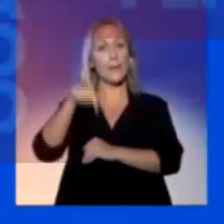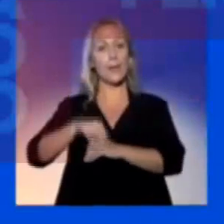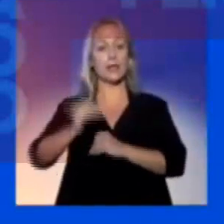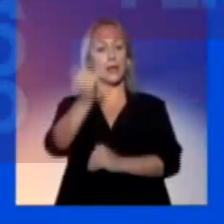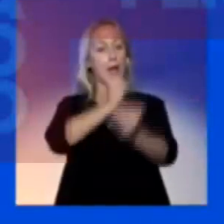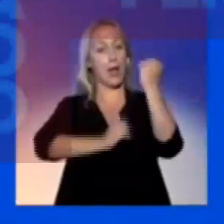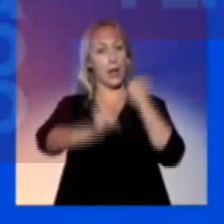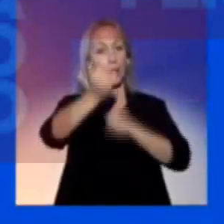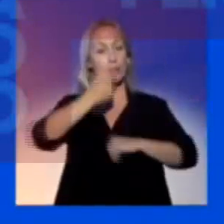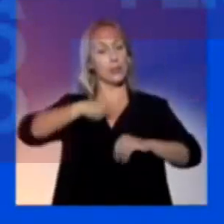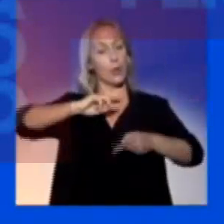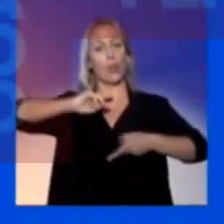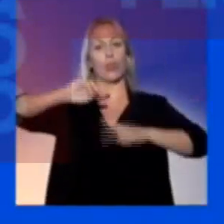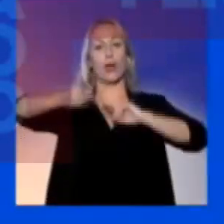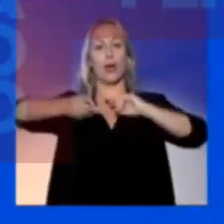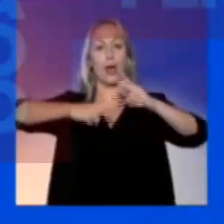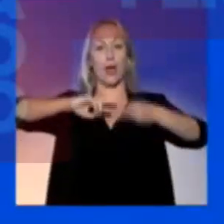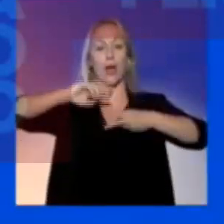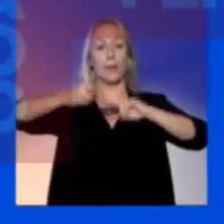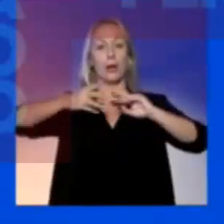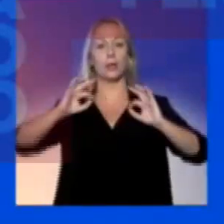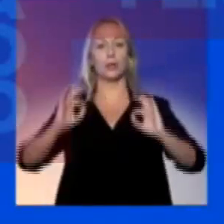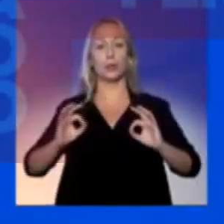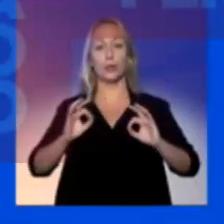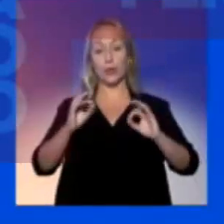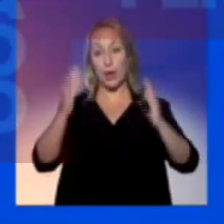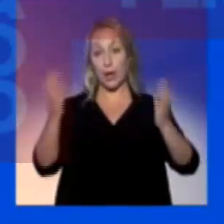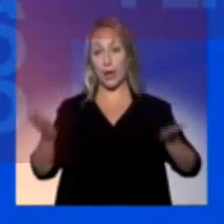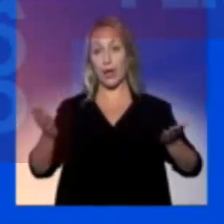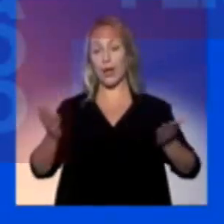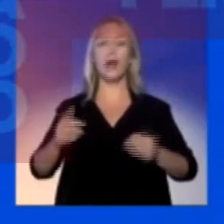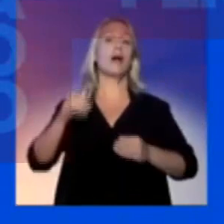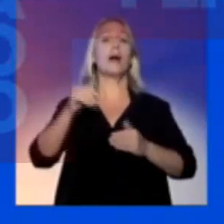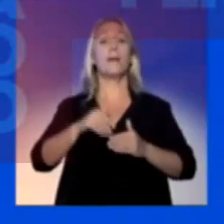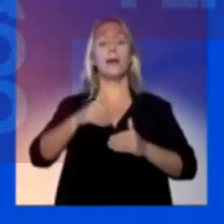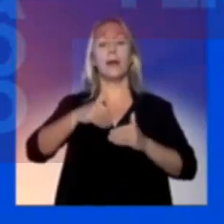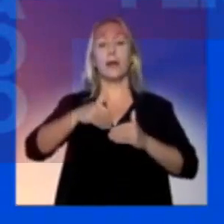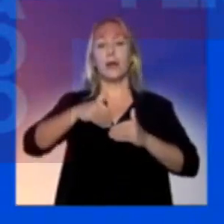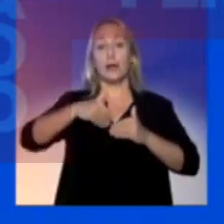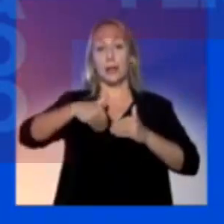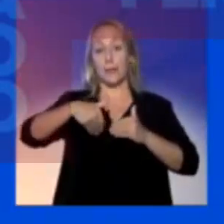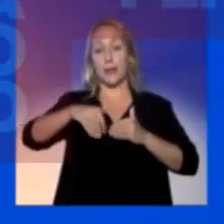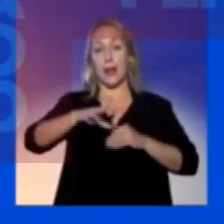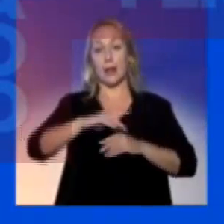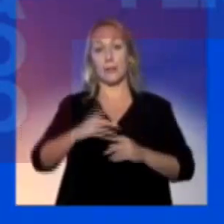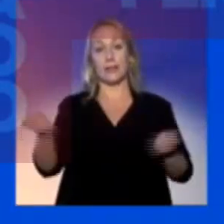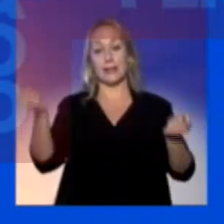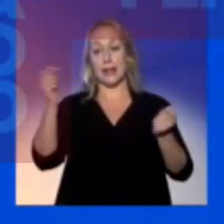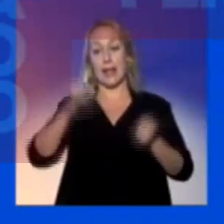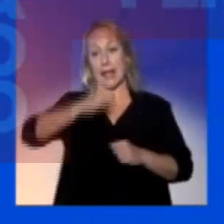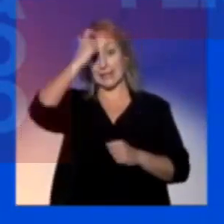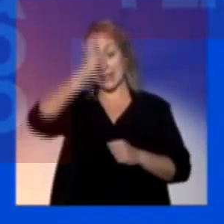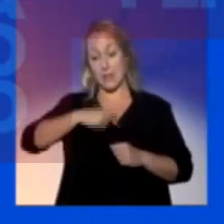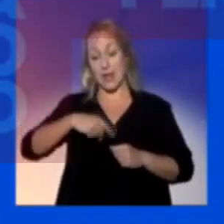σε ερωτήσεις βουλευτών. Αλλά από εκεί πέρα δεν υπάρχει περίπτωση να επιτρέψω στον εαυτό μου